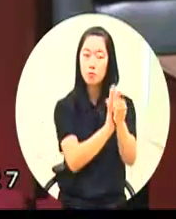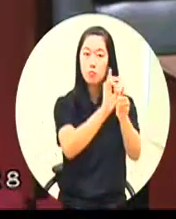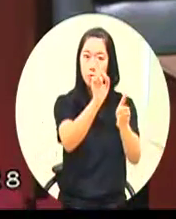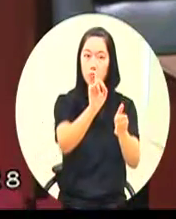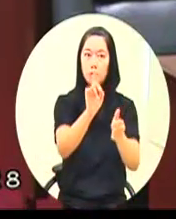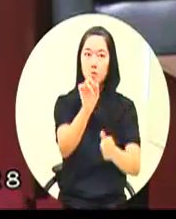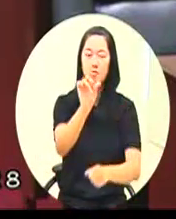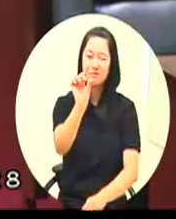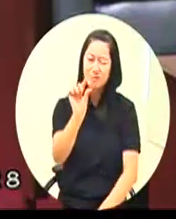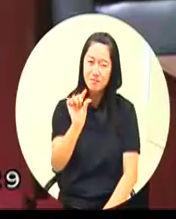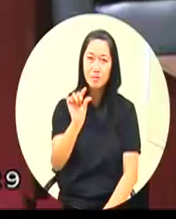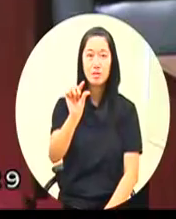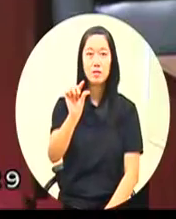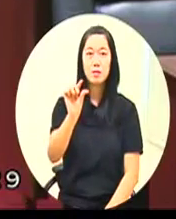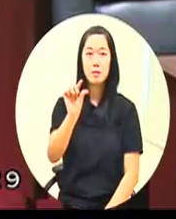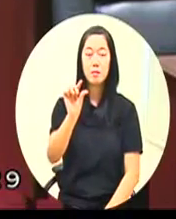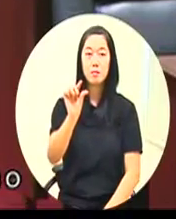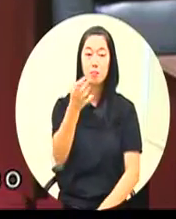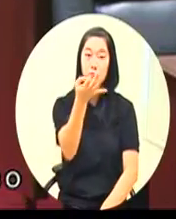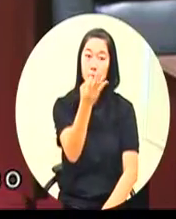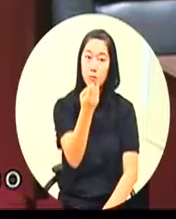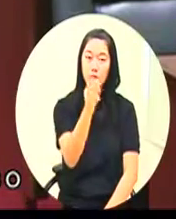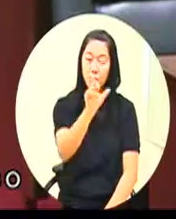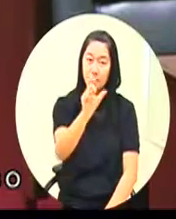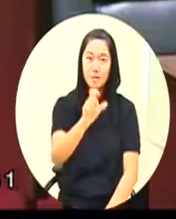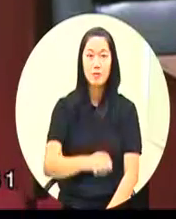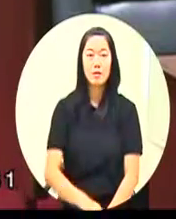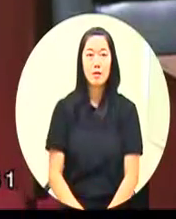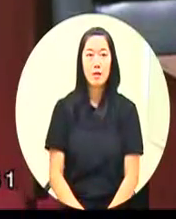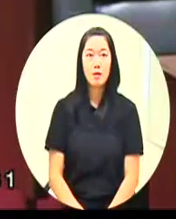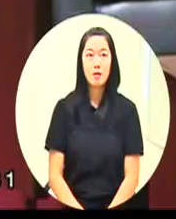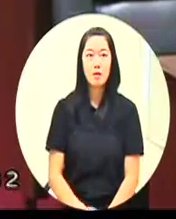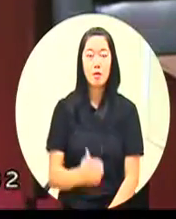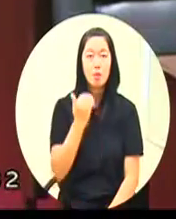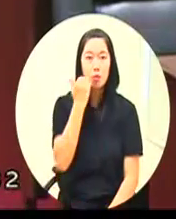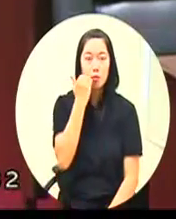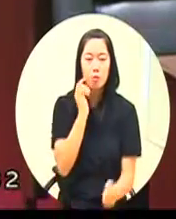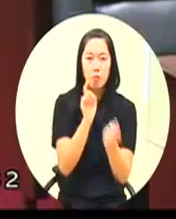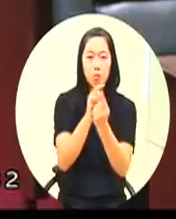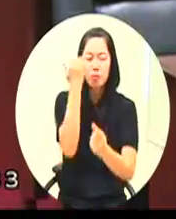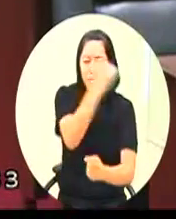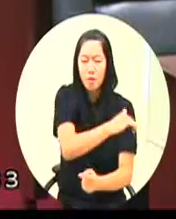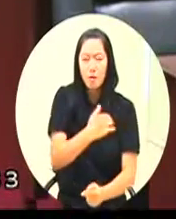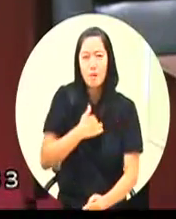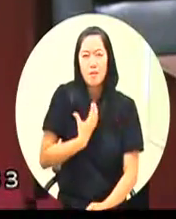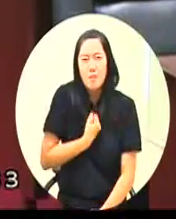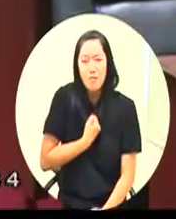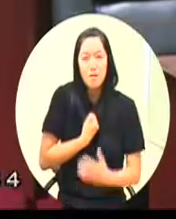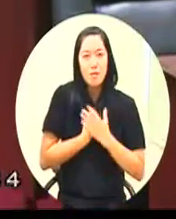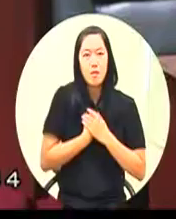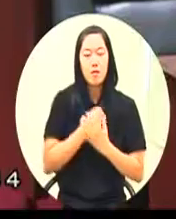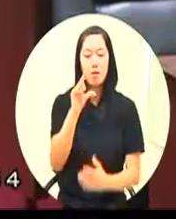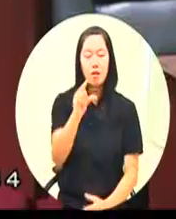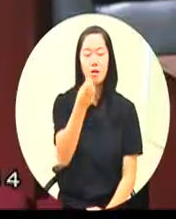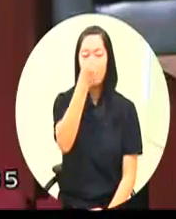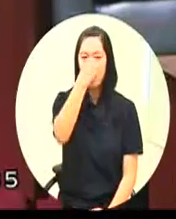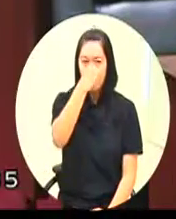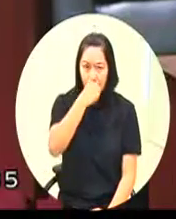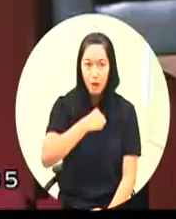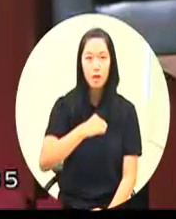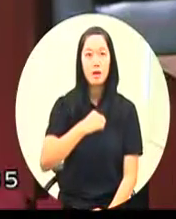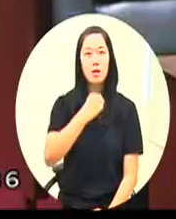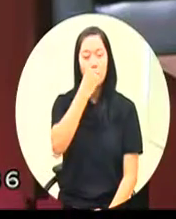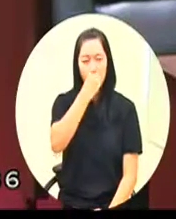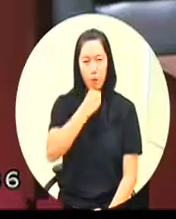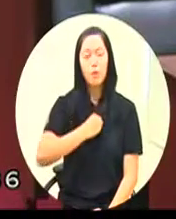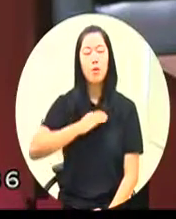瓶60块，就是什么脚的，就是说如果你突然间心肌梗塞把那个含下去，那就比较容易